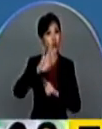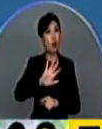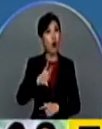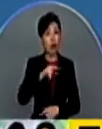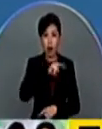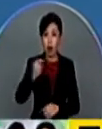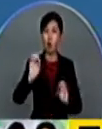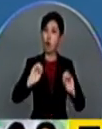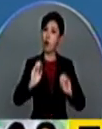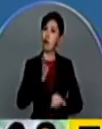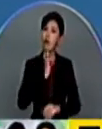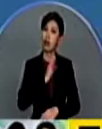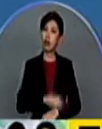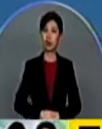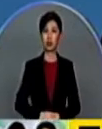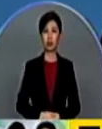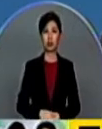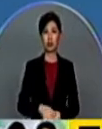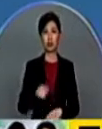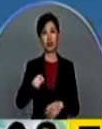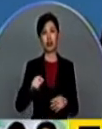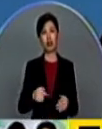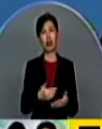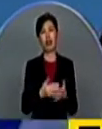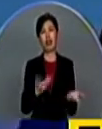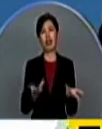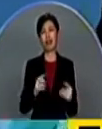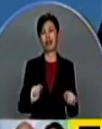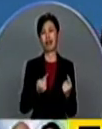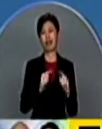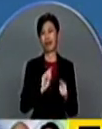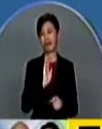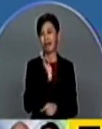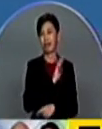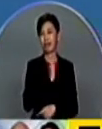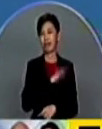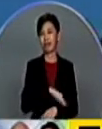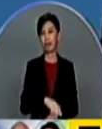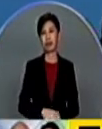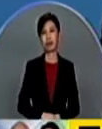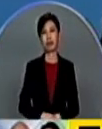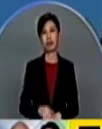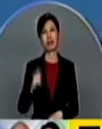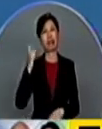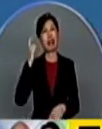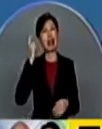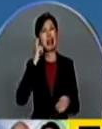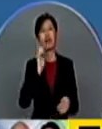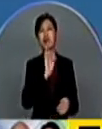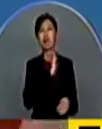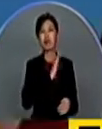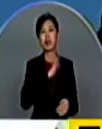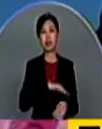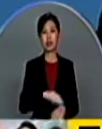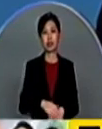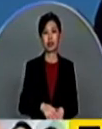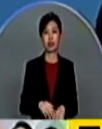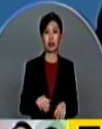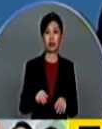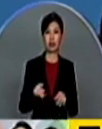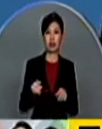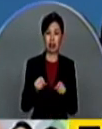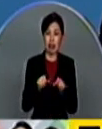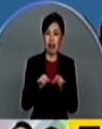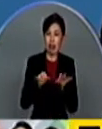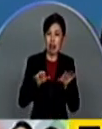台湾人民，我们到底要浪费多少时间在这些无聊的设计的意识形态？把我们自己的发展像